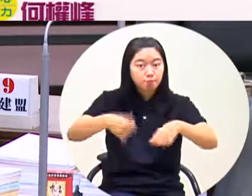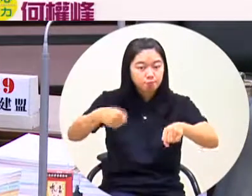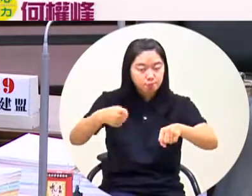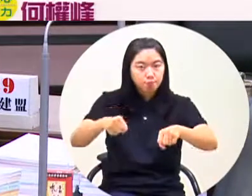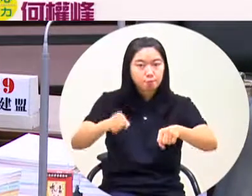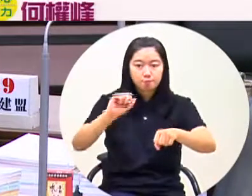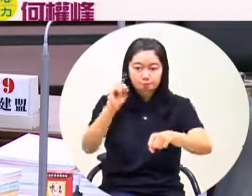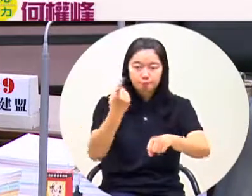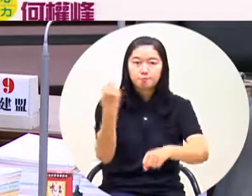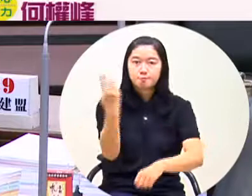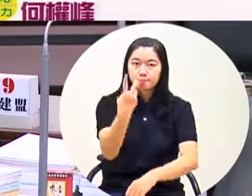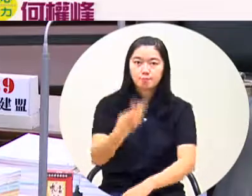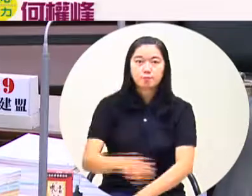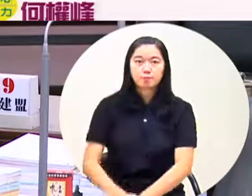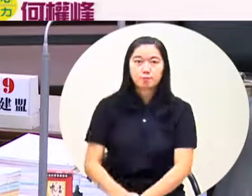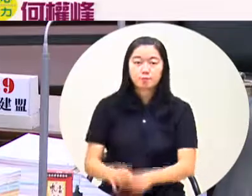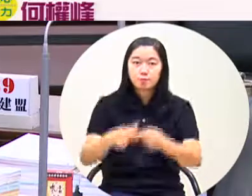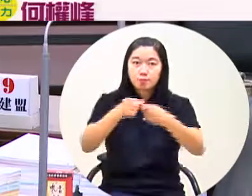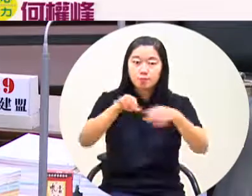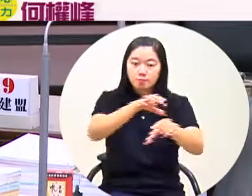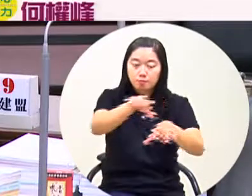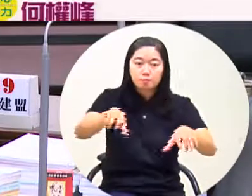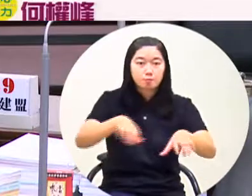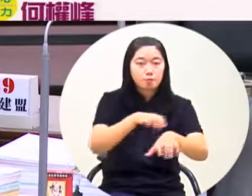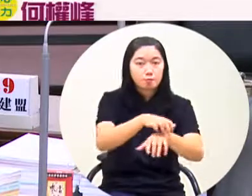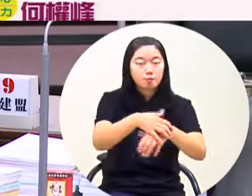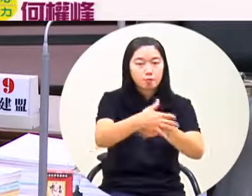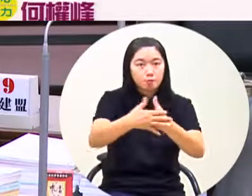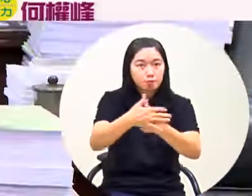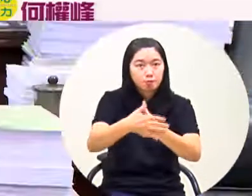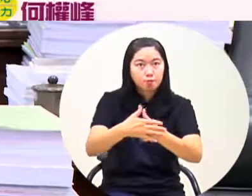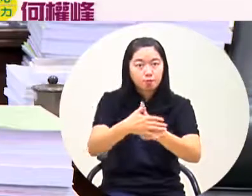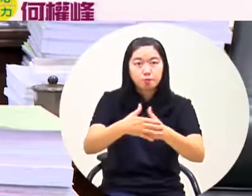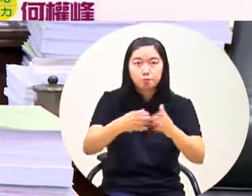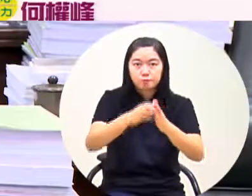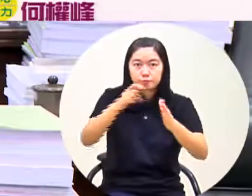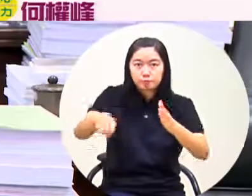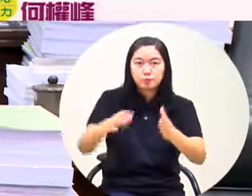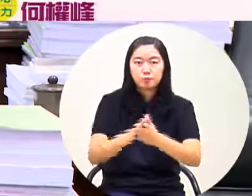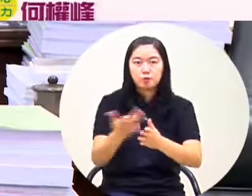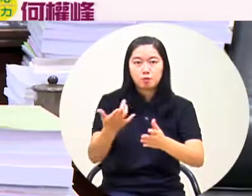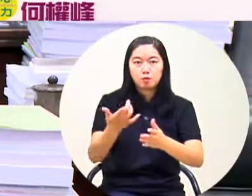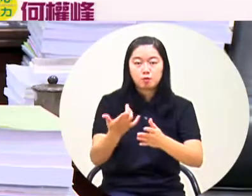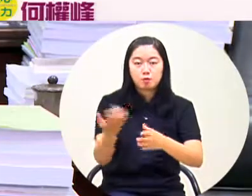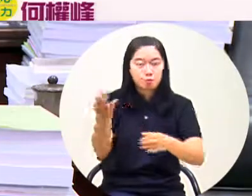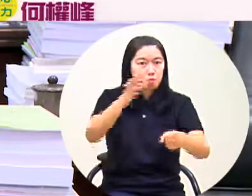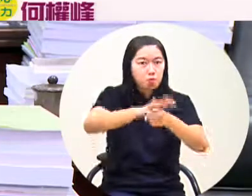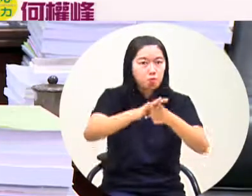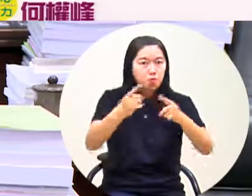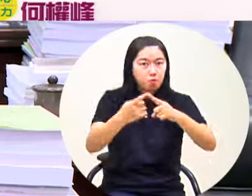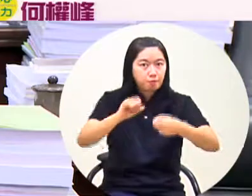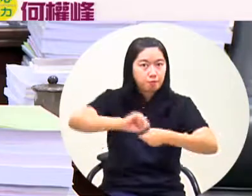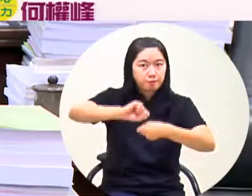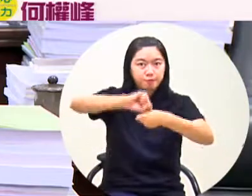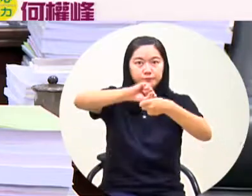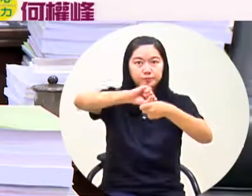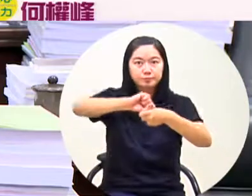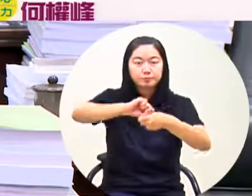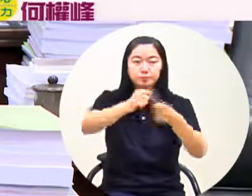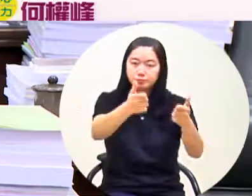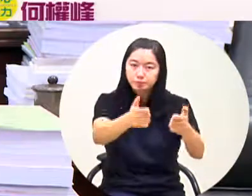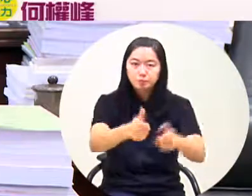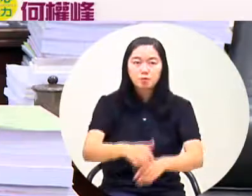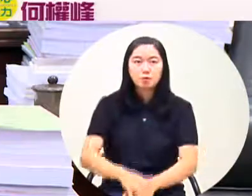是环保局就是市府在这个部分扩大的补助，我们给予相当高的补助，让民众愿意去